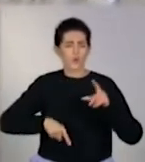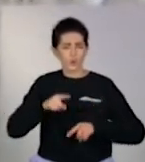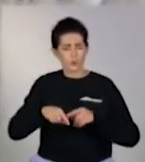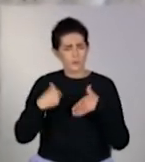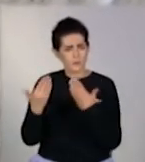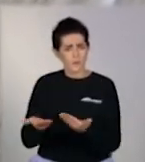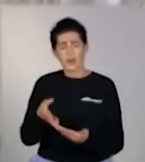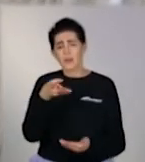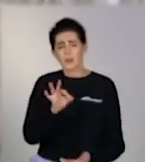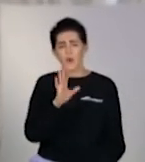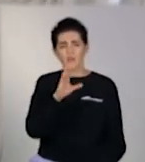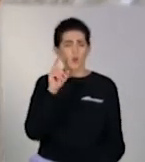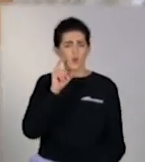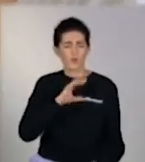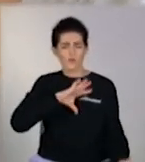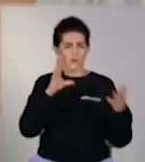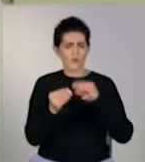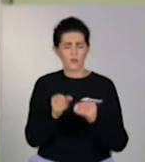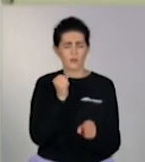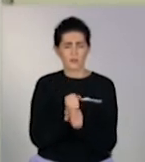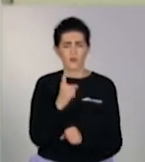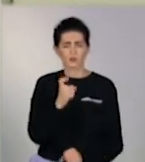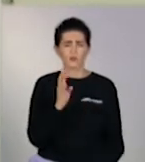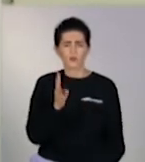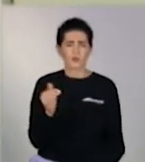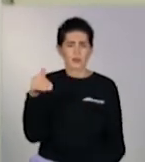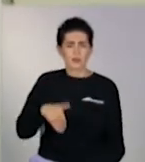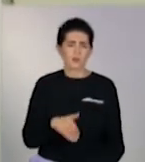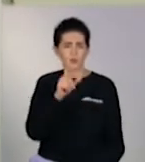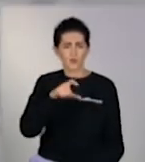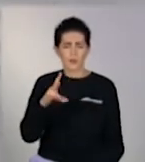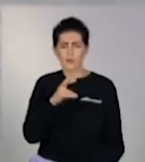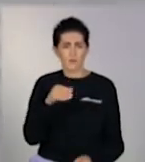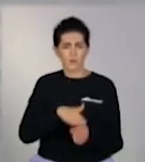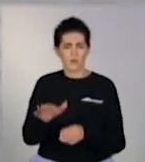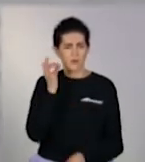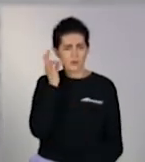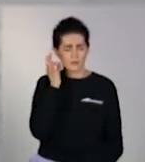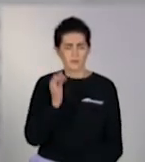Загалом в Україні зробили щеплення майже 140 тисяч неповнолітніх.